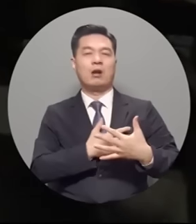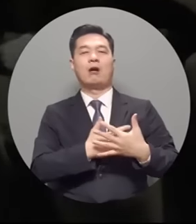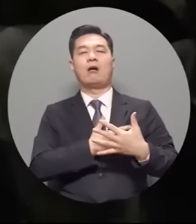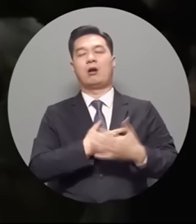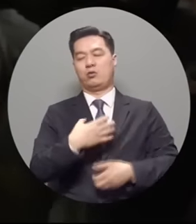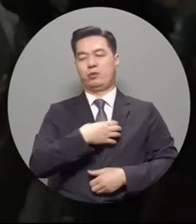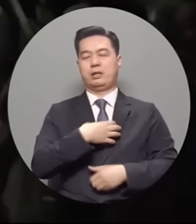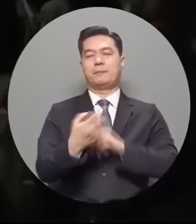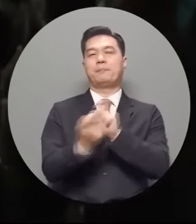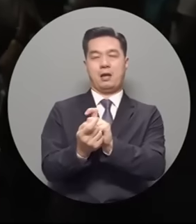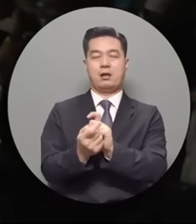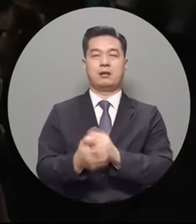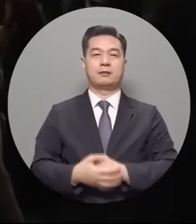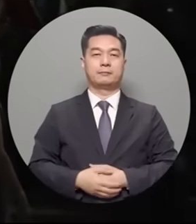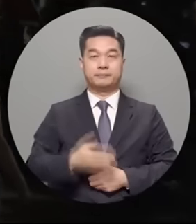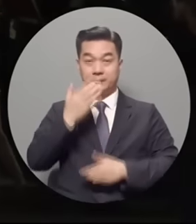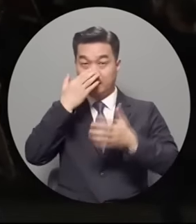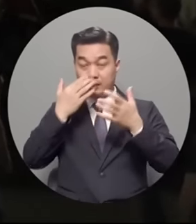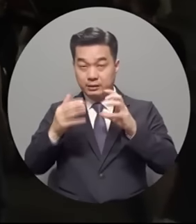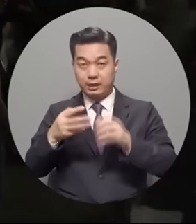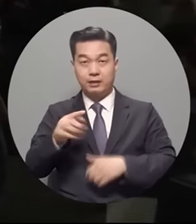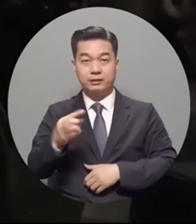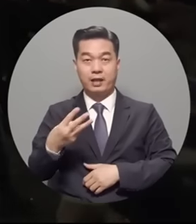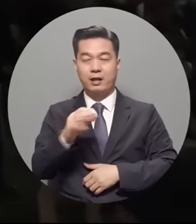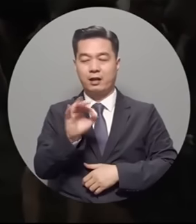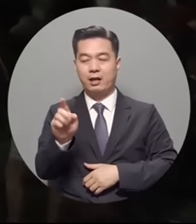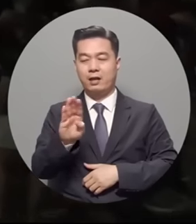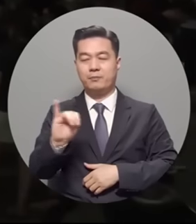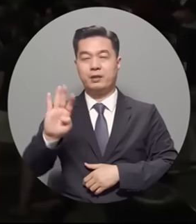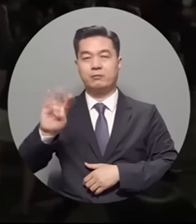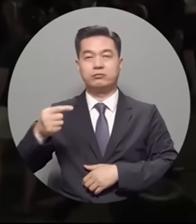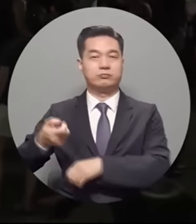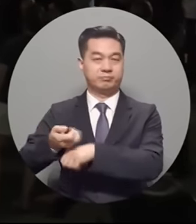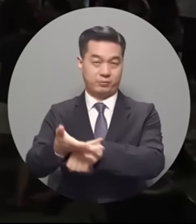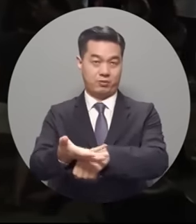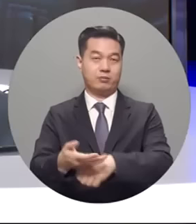있습니다. 이스라엘 테라비브에서 MBC 뉴스 손영입니다.